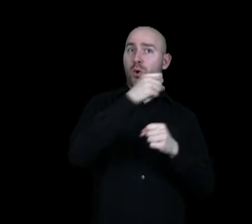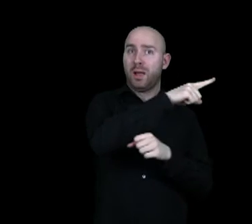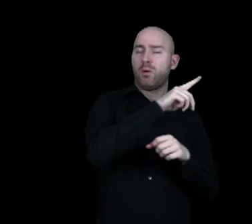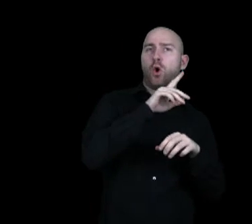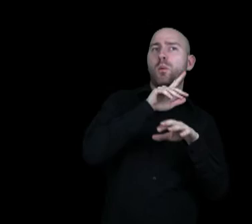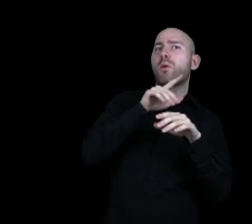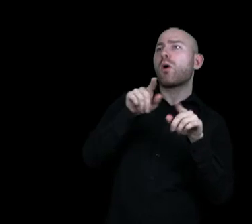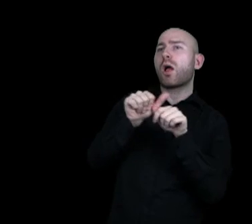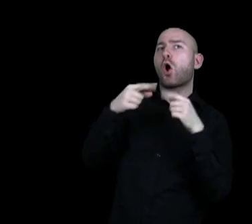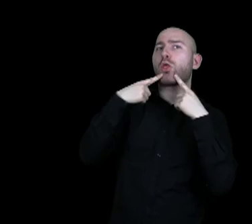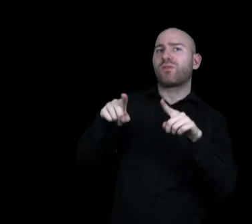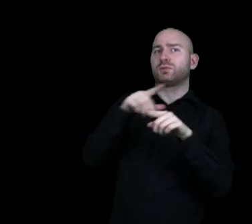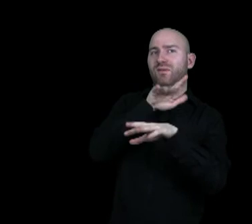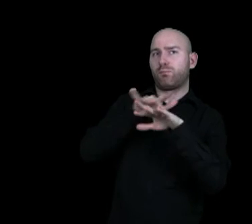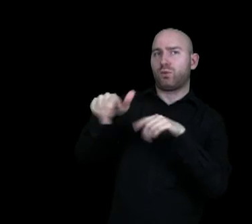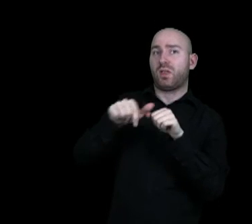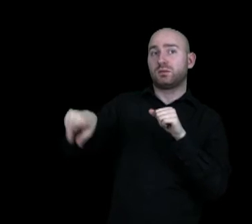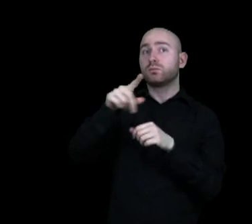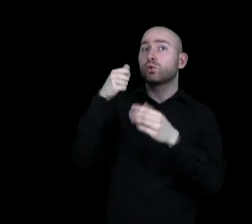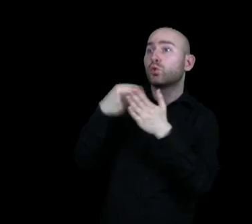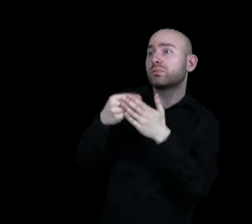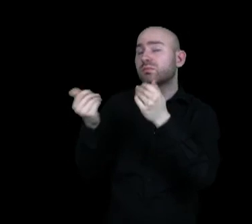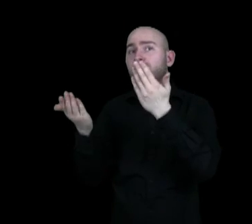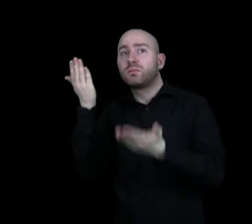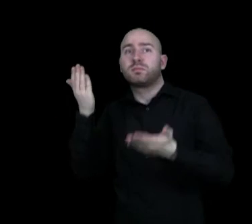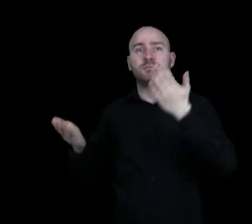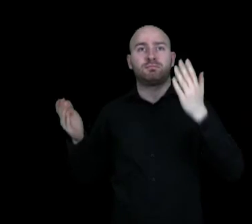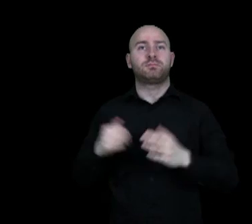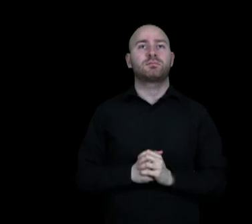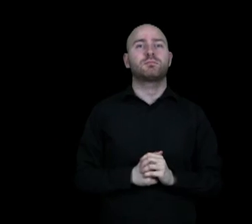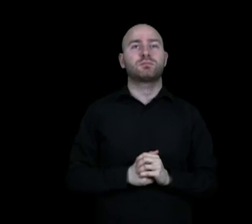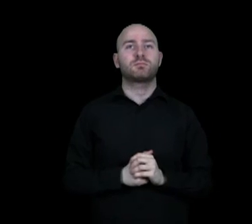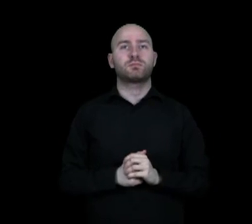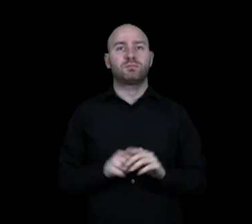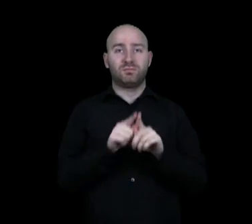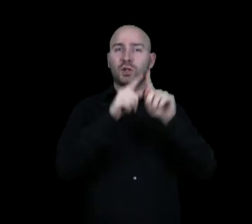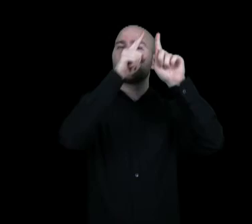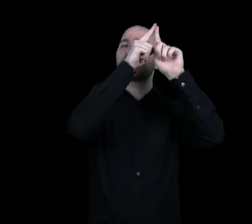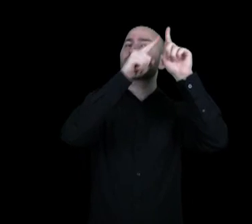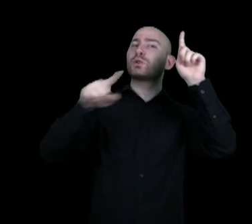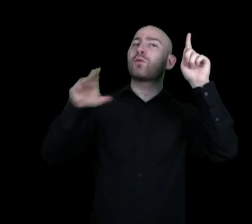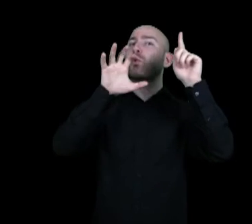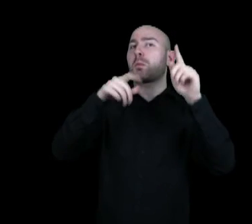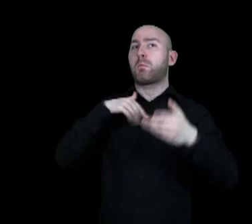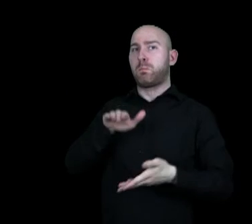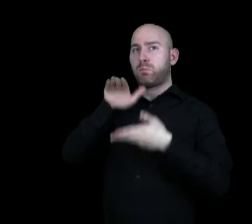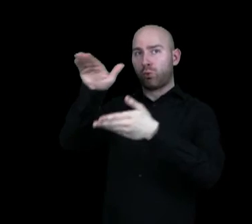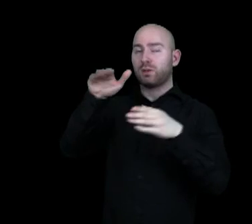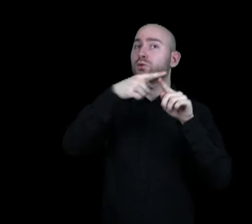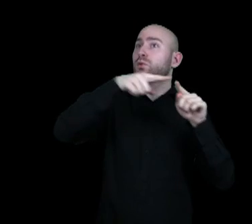Przesuwa krzywą podaży w prawo. Przy dowolnej stopie procentowej powiemy, że przybywa pieniędzy.